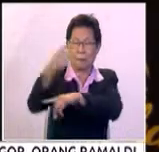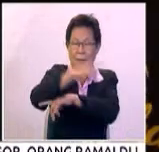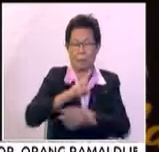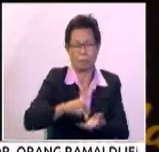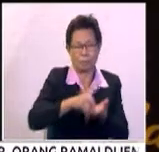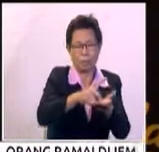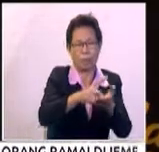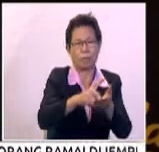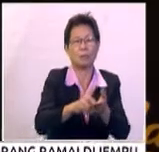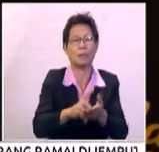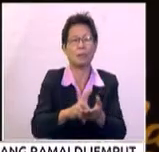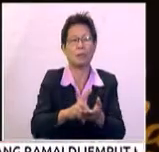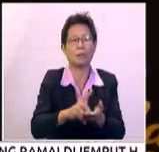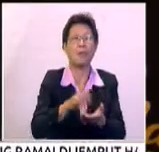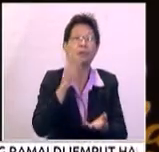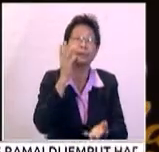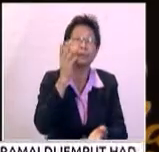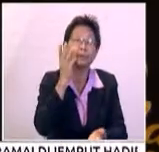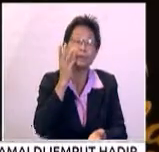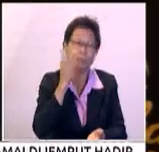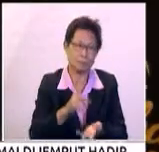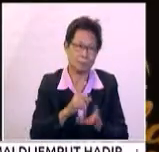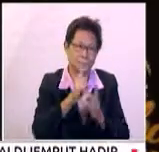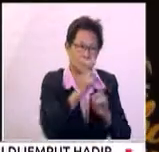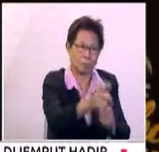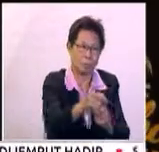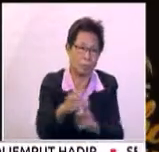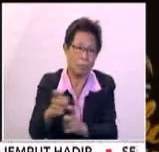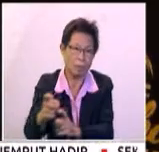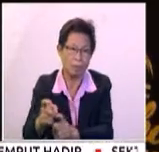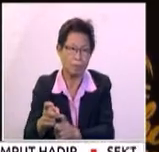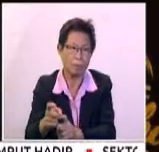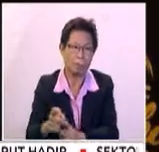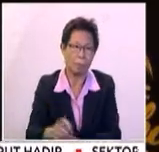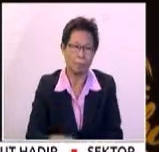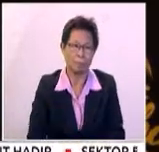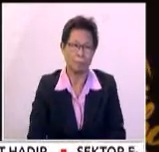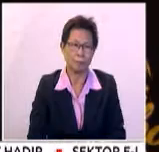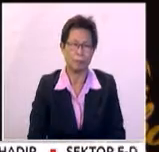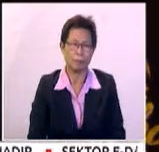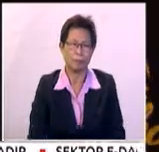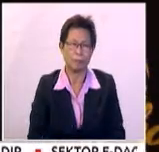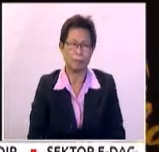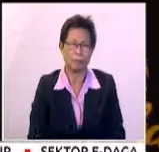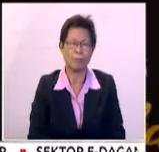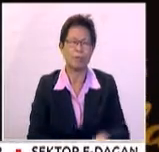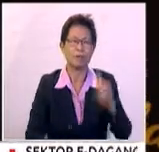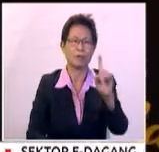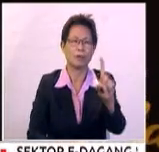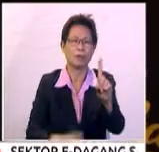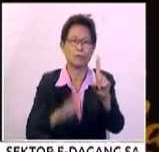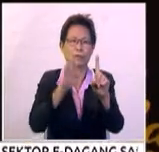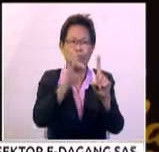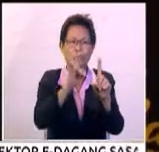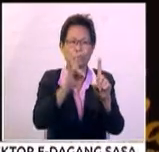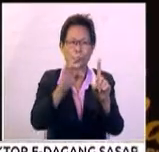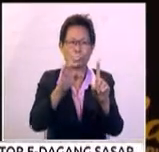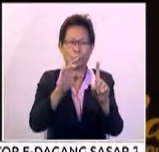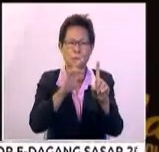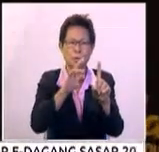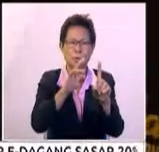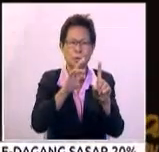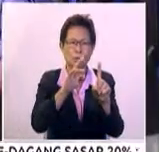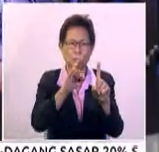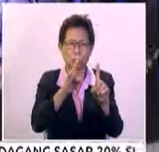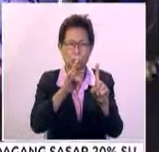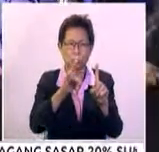seperti beras dan lain-lain kepada lebih kurang 170 buah keluarga asnaf yang telah kami